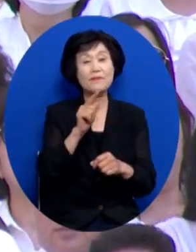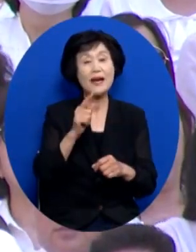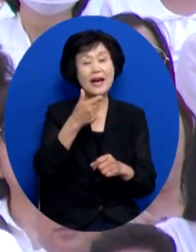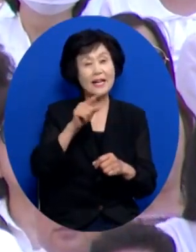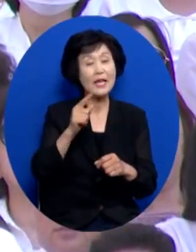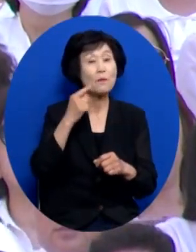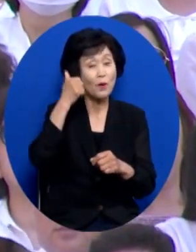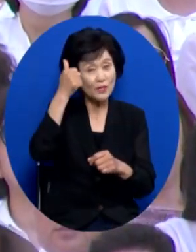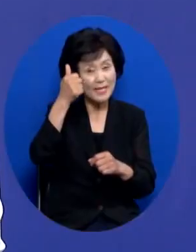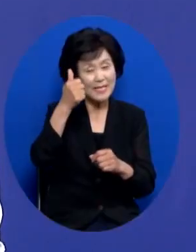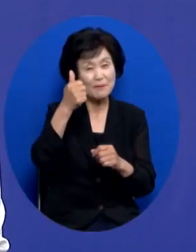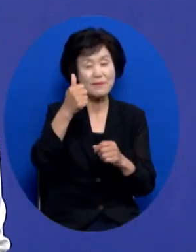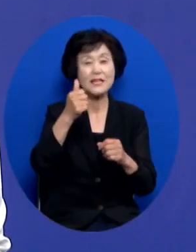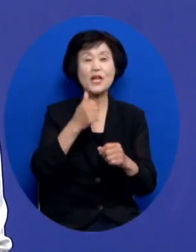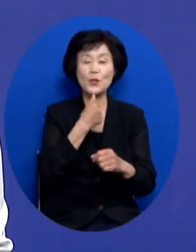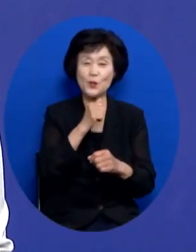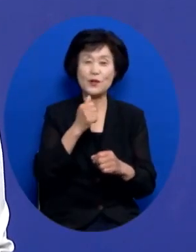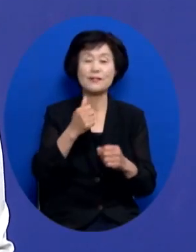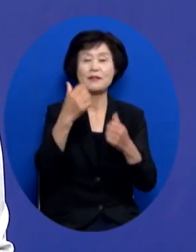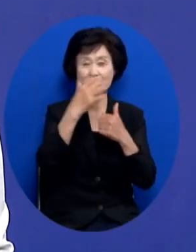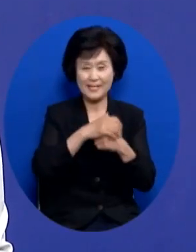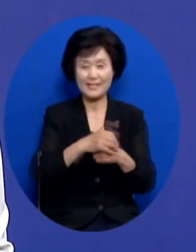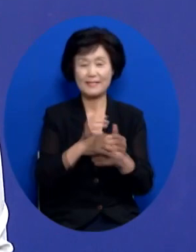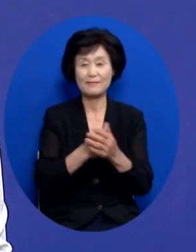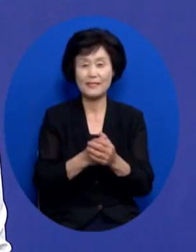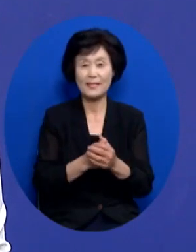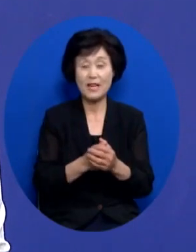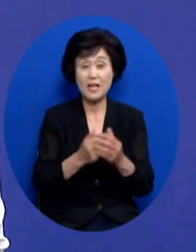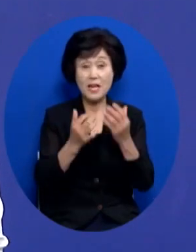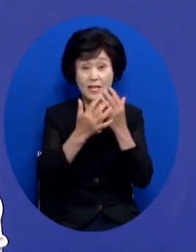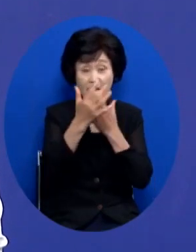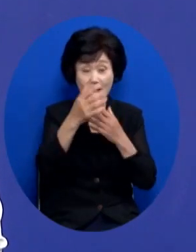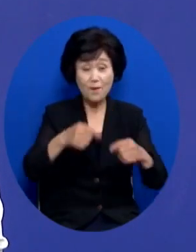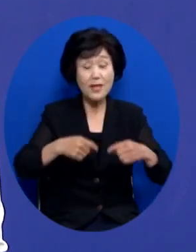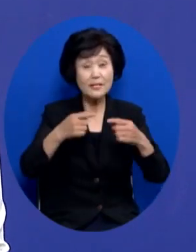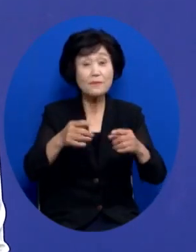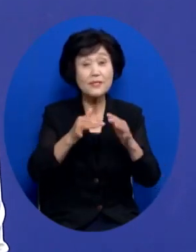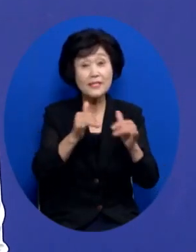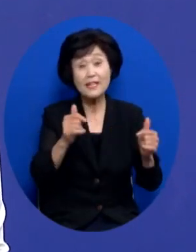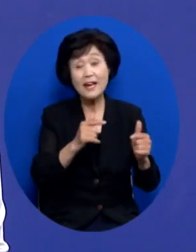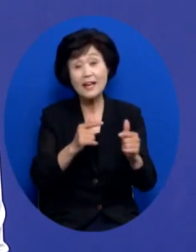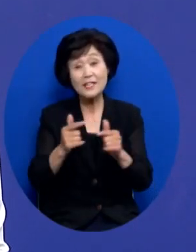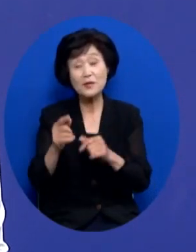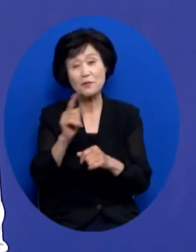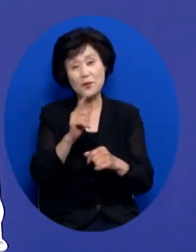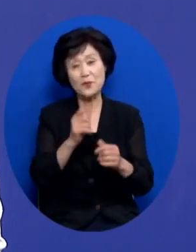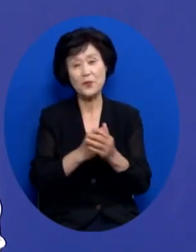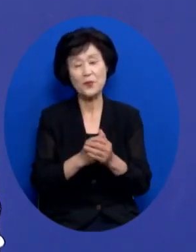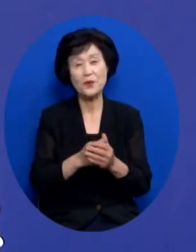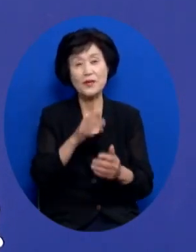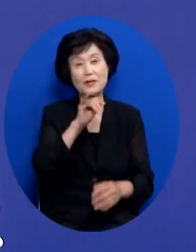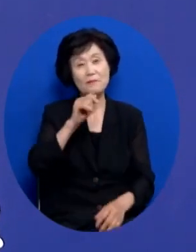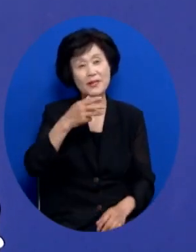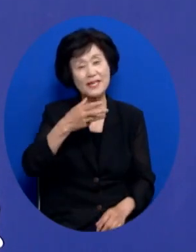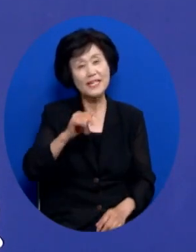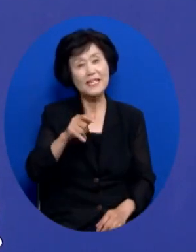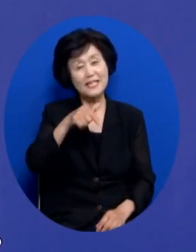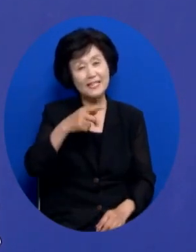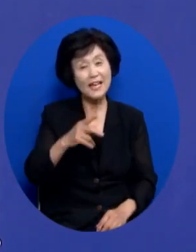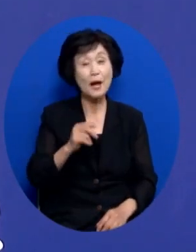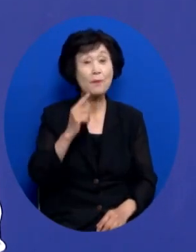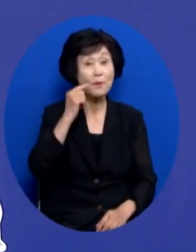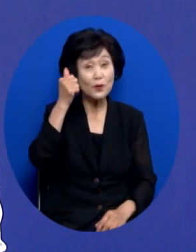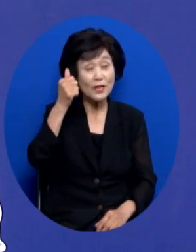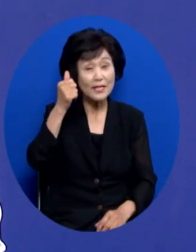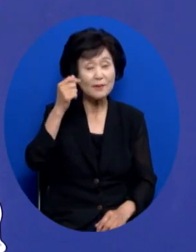이목을 끌었습니다. 네, 대회 참석자들이 기대했던 점이라고 하면 바로 빌리 그레엄 목사의 정신을